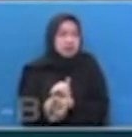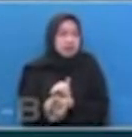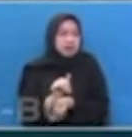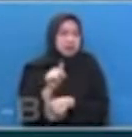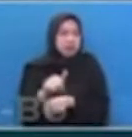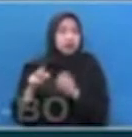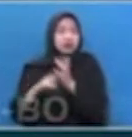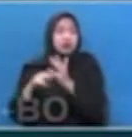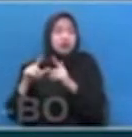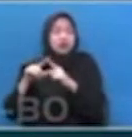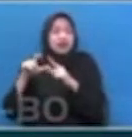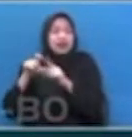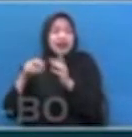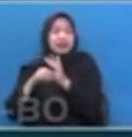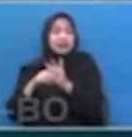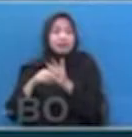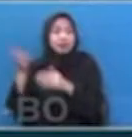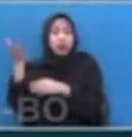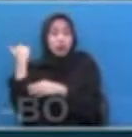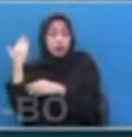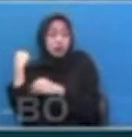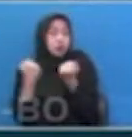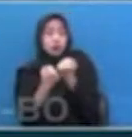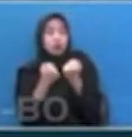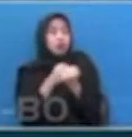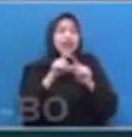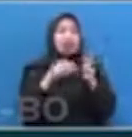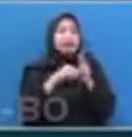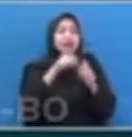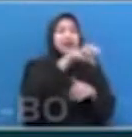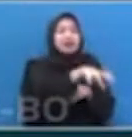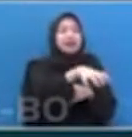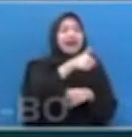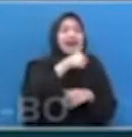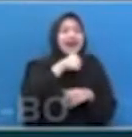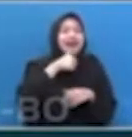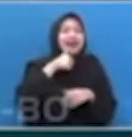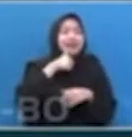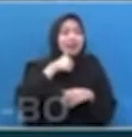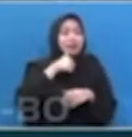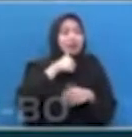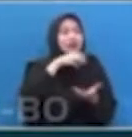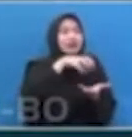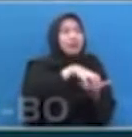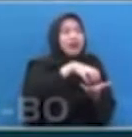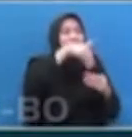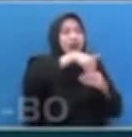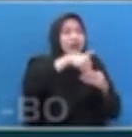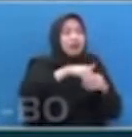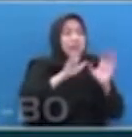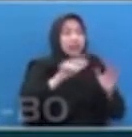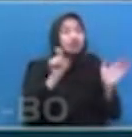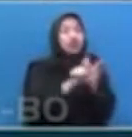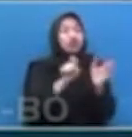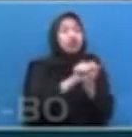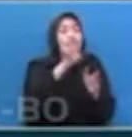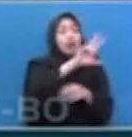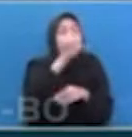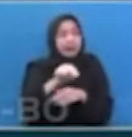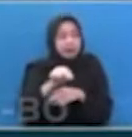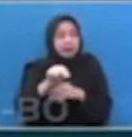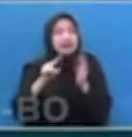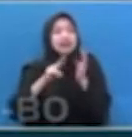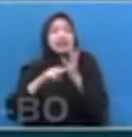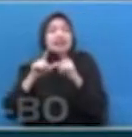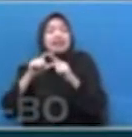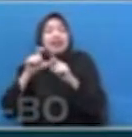ada sejumlah pekerjaan rumah Nasdem agar bisa menciptakan kotel efek pada pemilu 2024 dalam pencapresan Anies Baswedan. Bisa jadi,